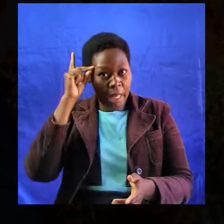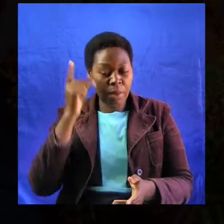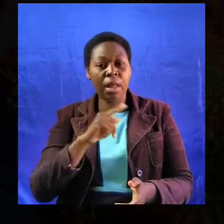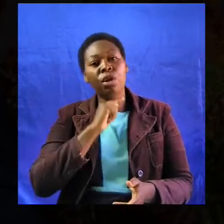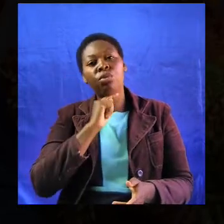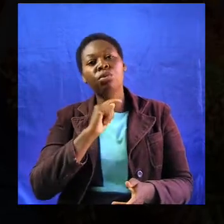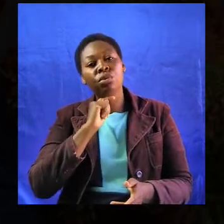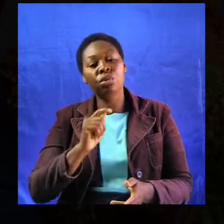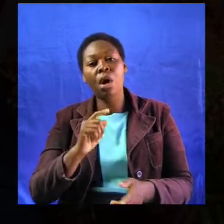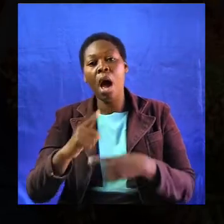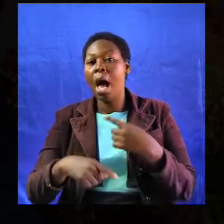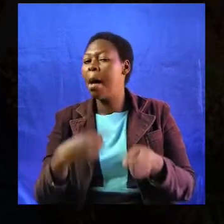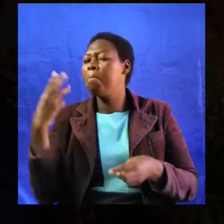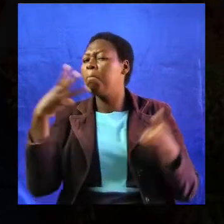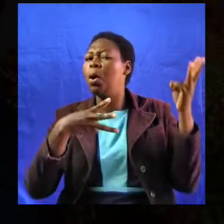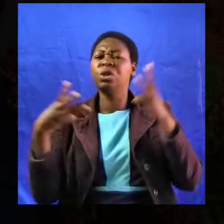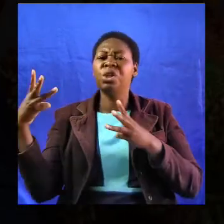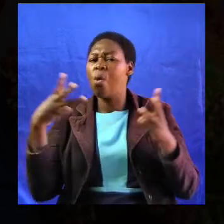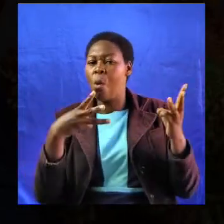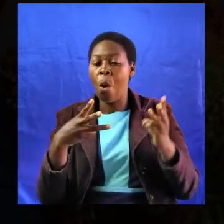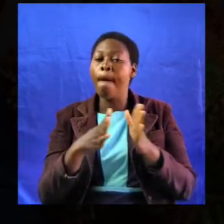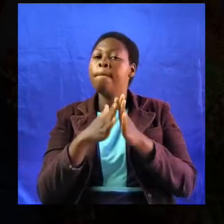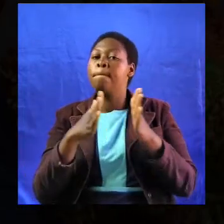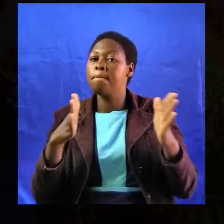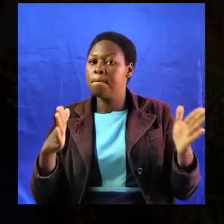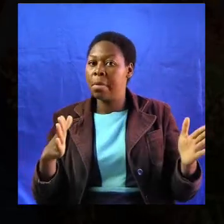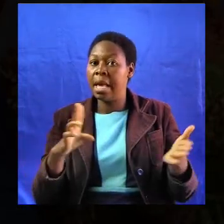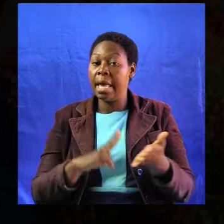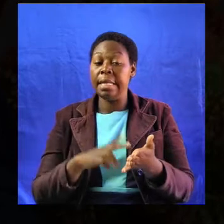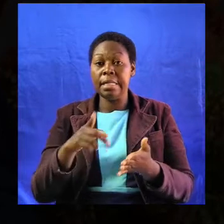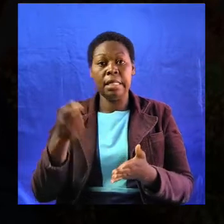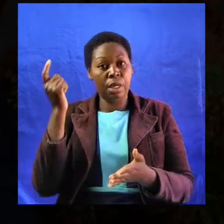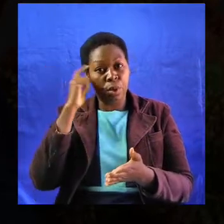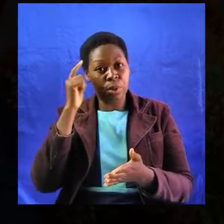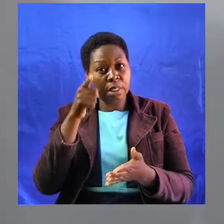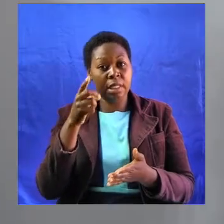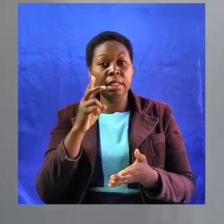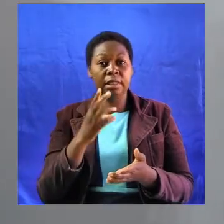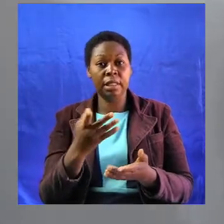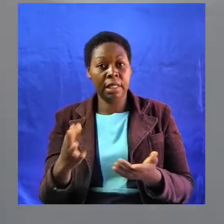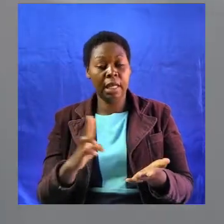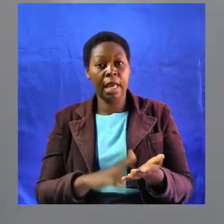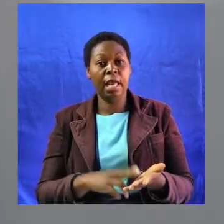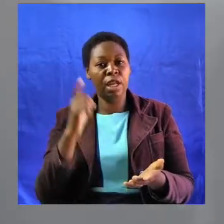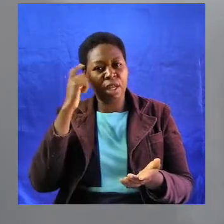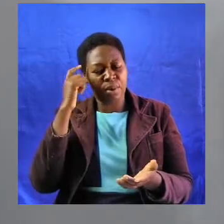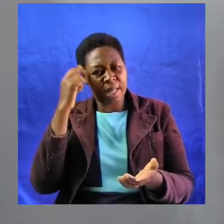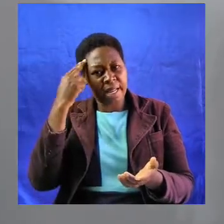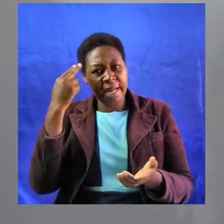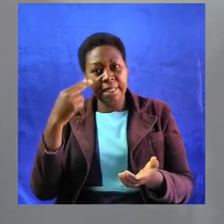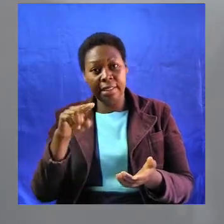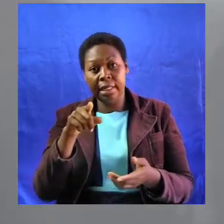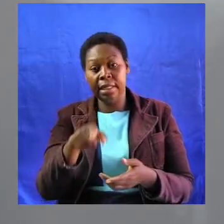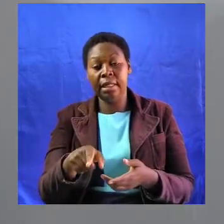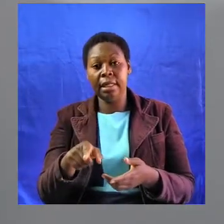kukuru akanzwisisa chinhu icho nokuziva kududzirwa kwezvaakaratidzwa. Tiri kudzidza mubhuku